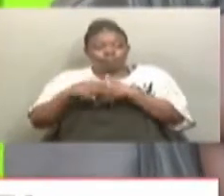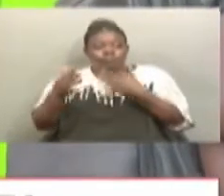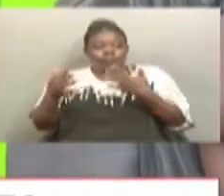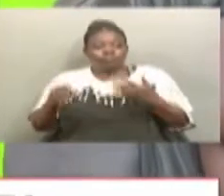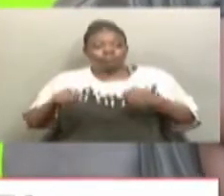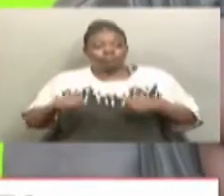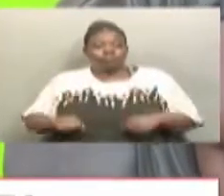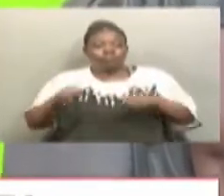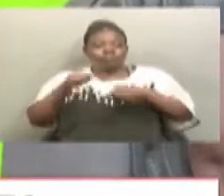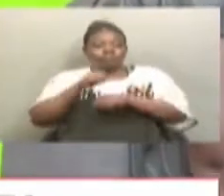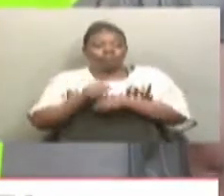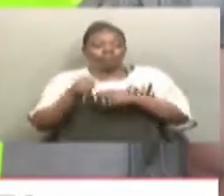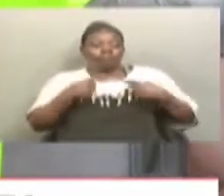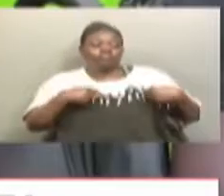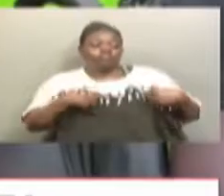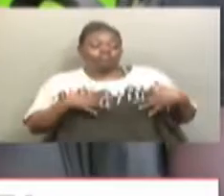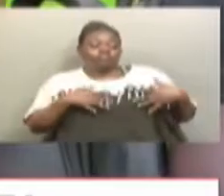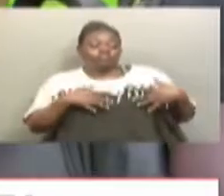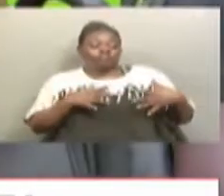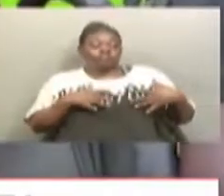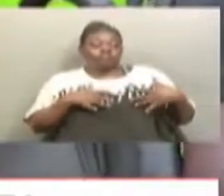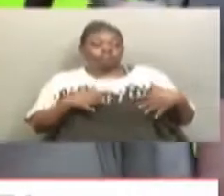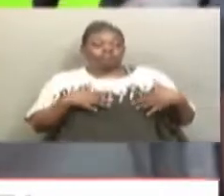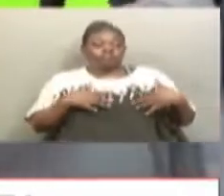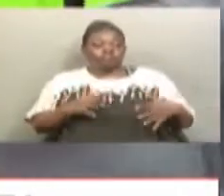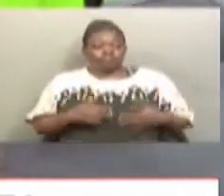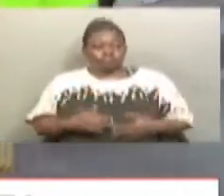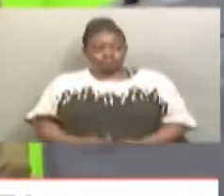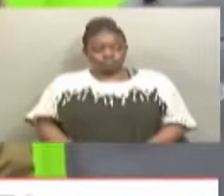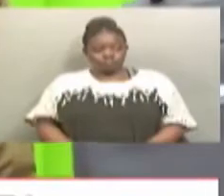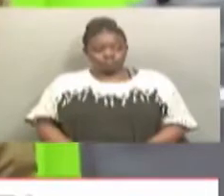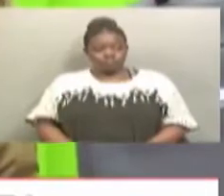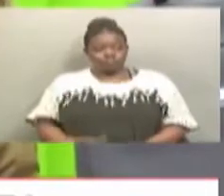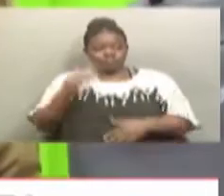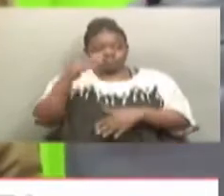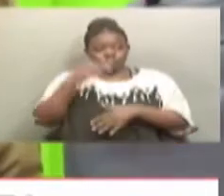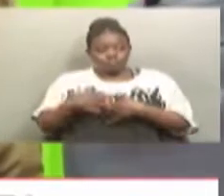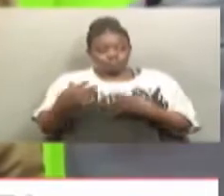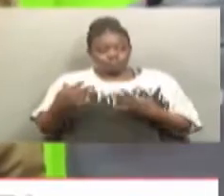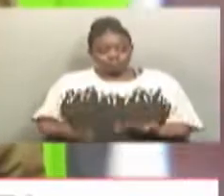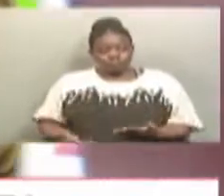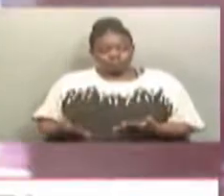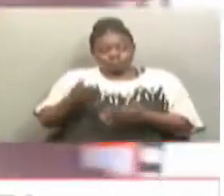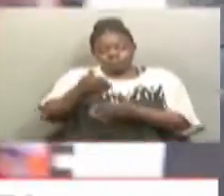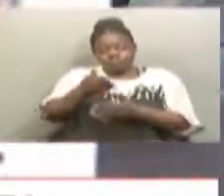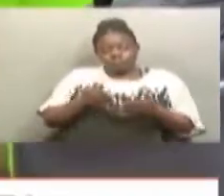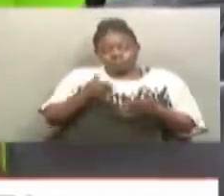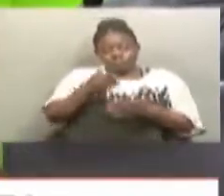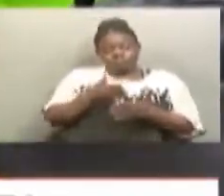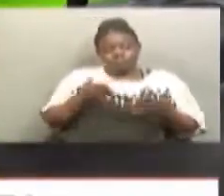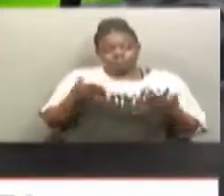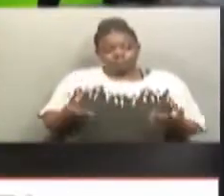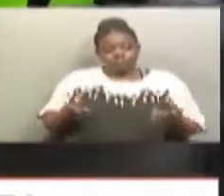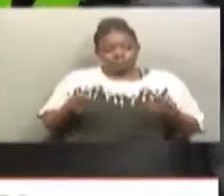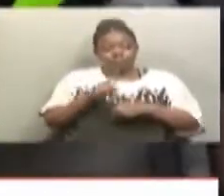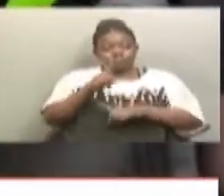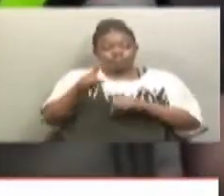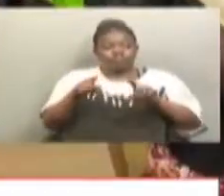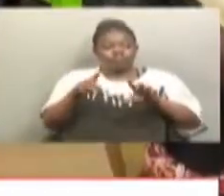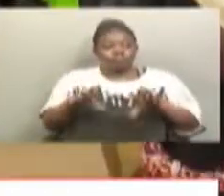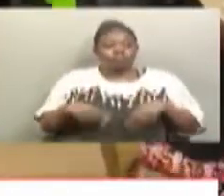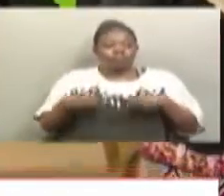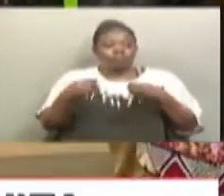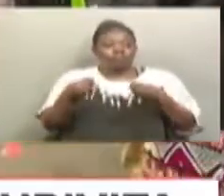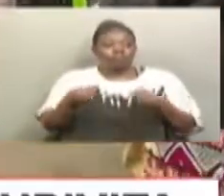abakulu b'amasomero emitima ne gibeewanika. Oluvannyuma baleese owa Kasumeni n'asala kkufulu eno era ebigezo ne